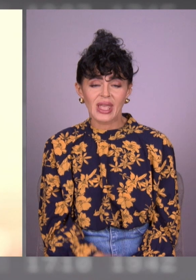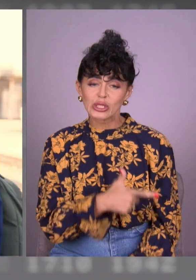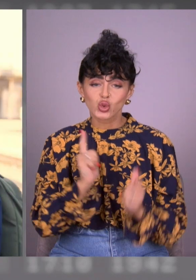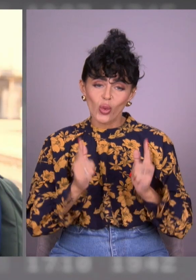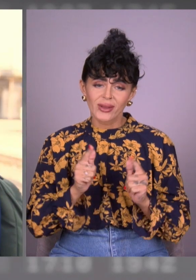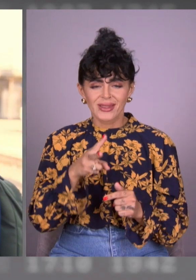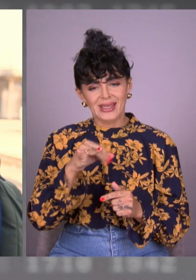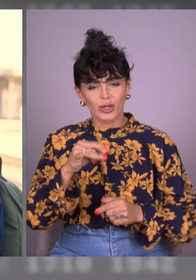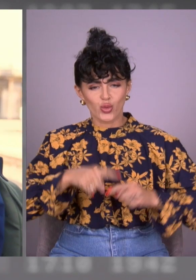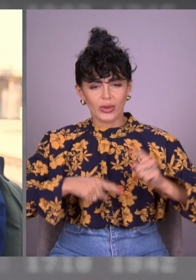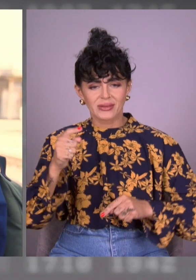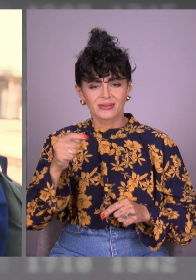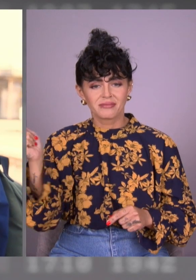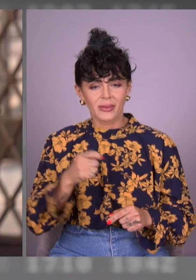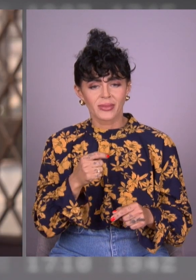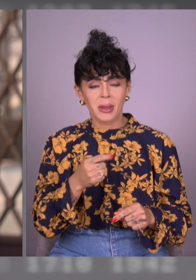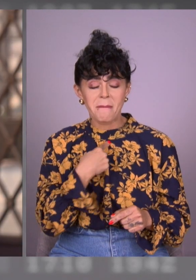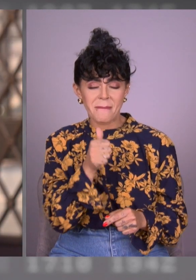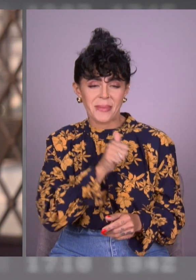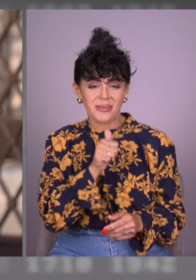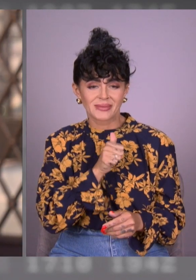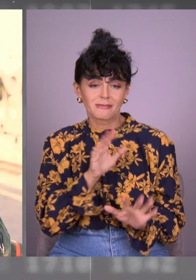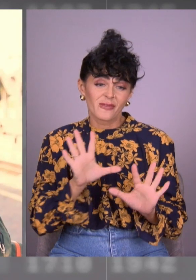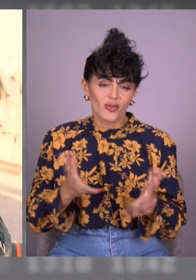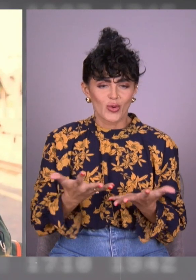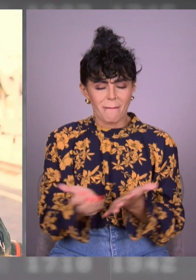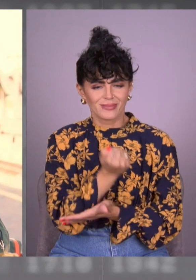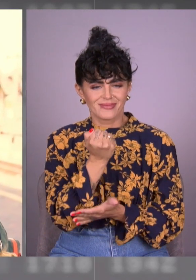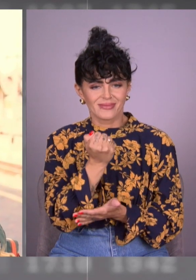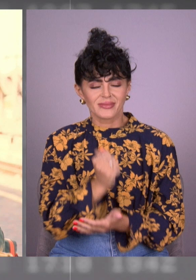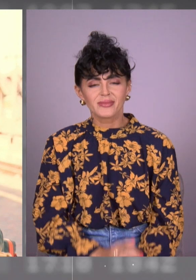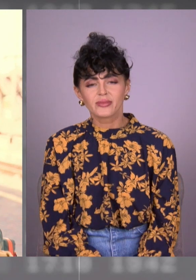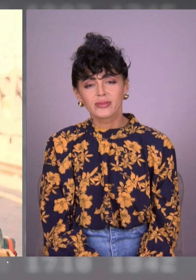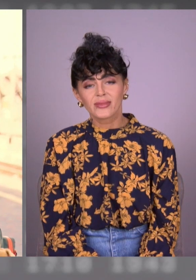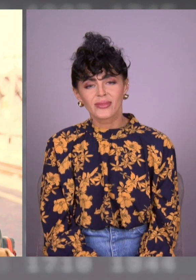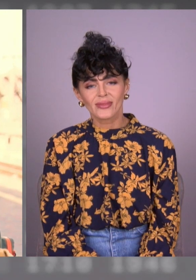погодяться вони? Давайте спробуємо. Давайте спробуємо. Ну а чому ні?